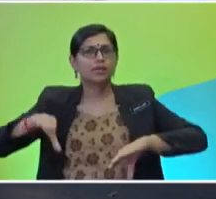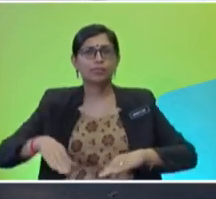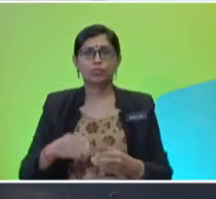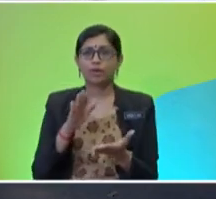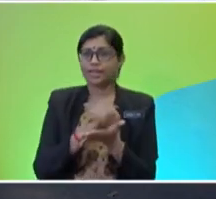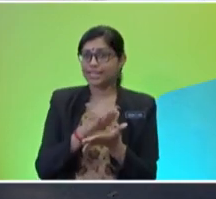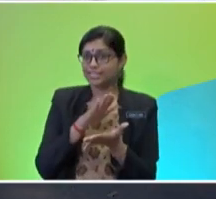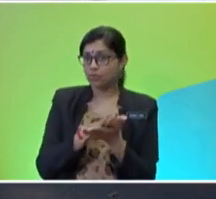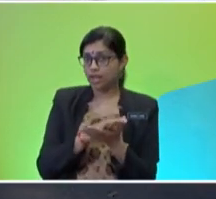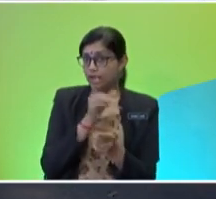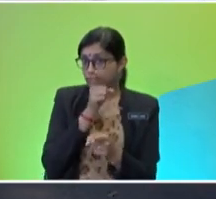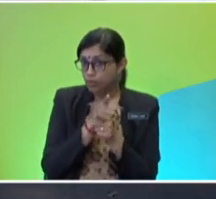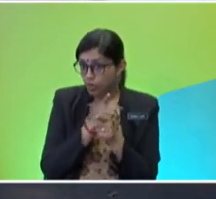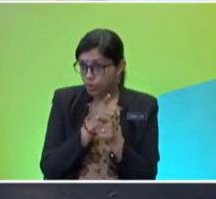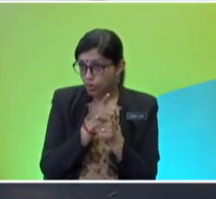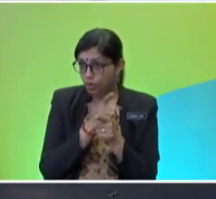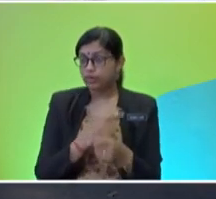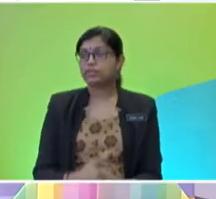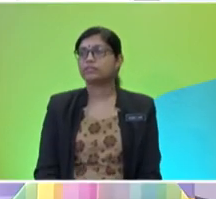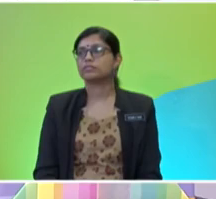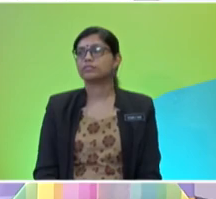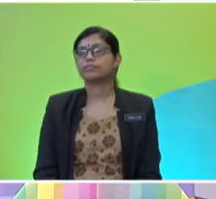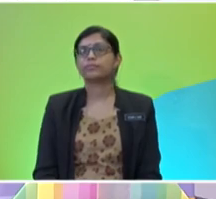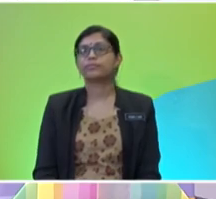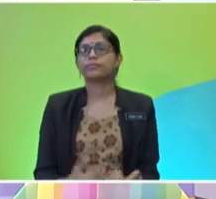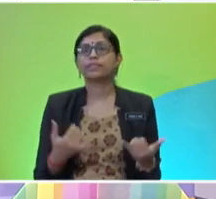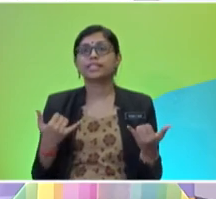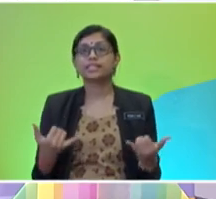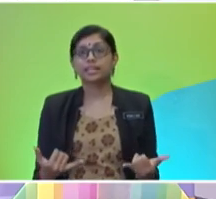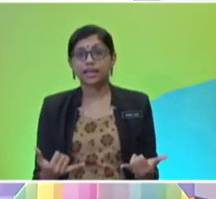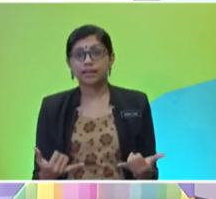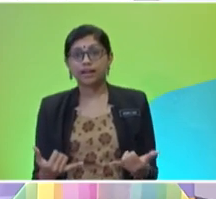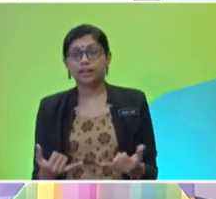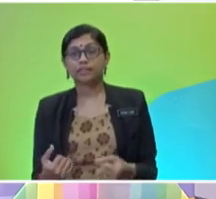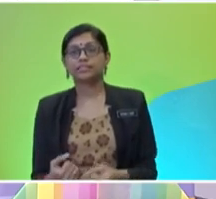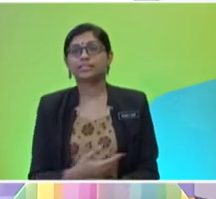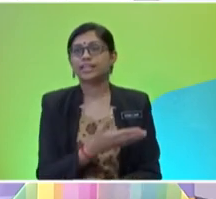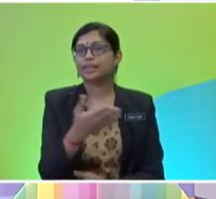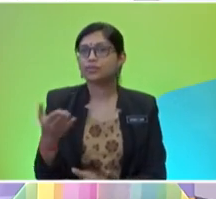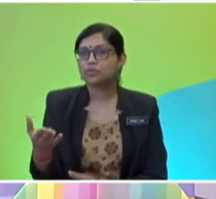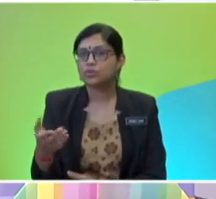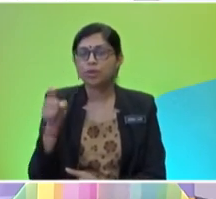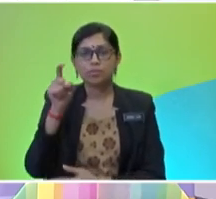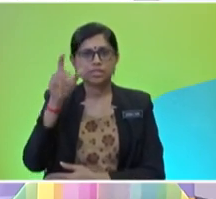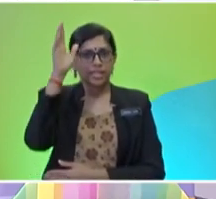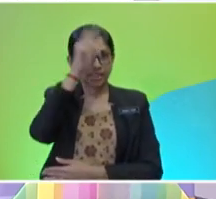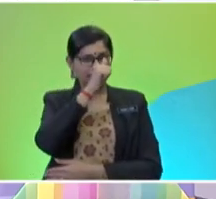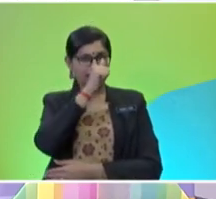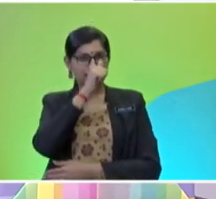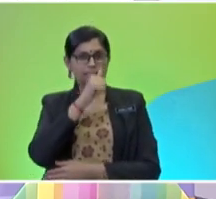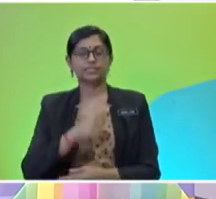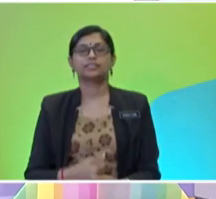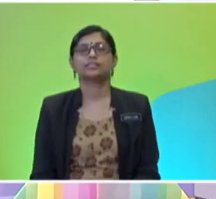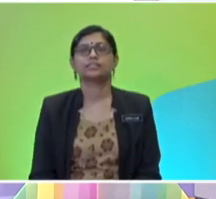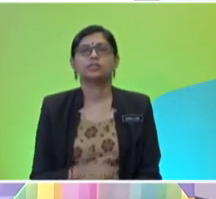sekolah. Jadi tugasan Akmal dan murid-murid kat rumah, jom kita tengok macam